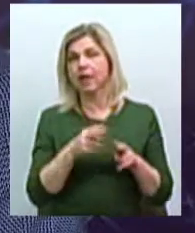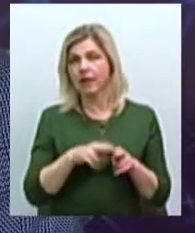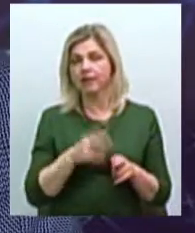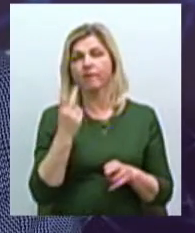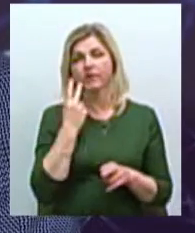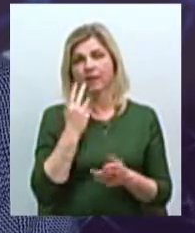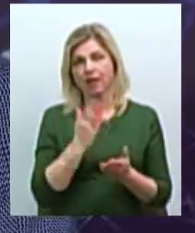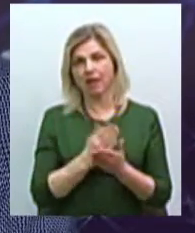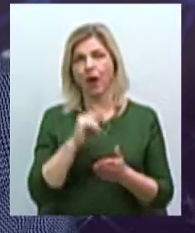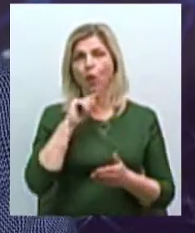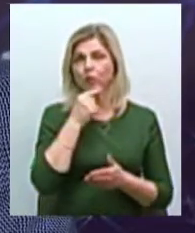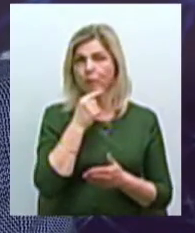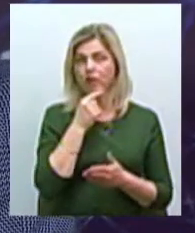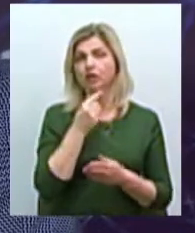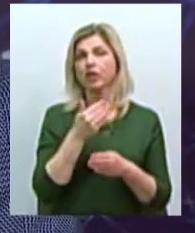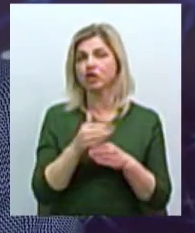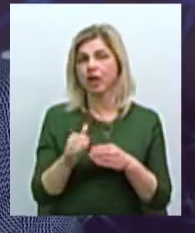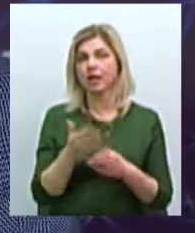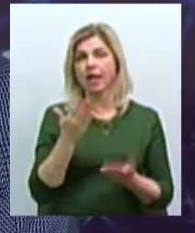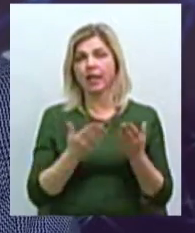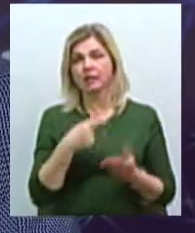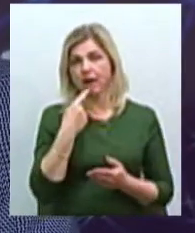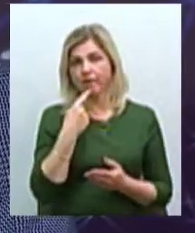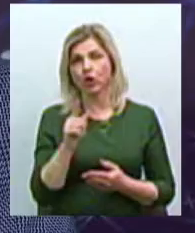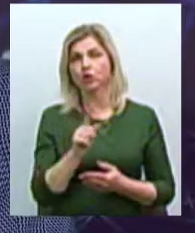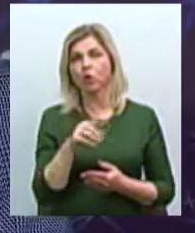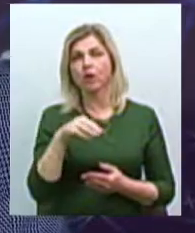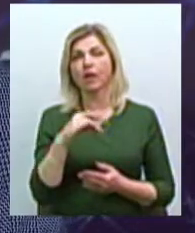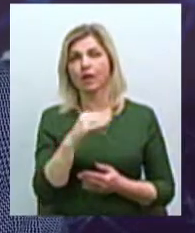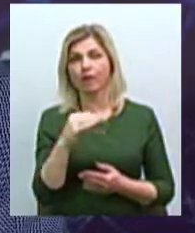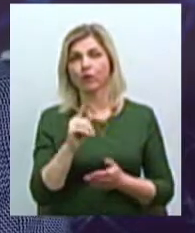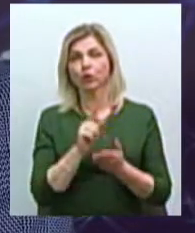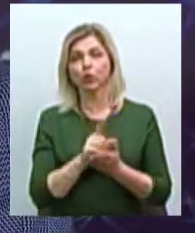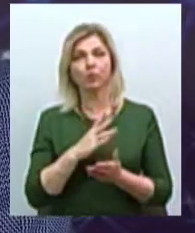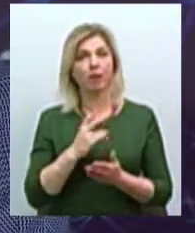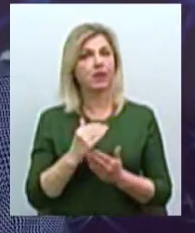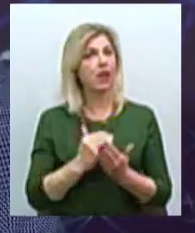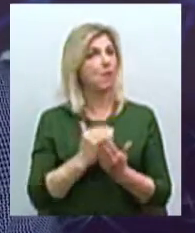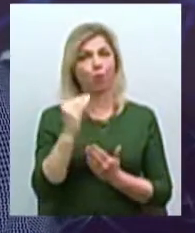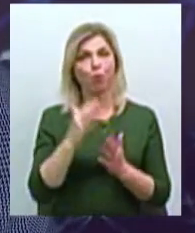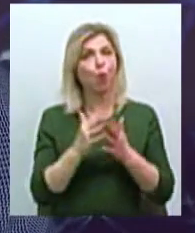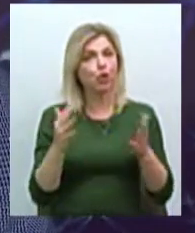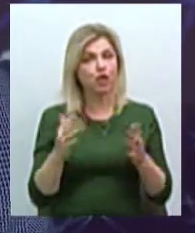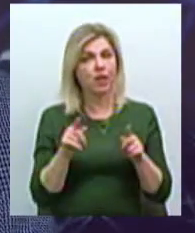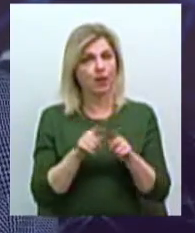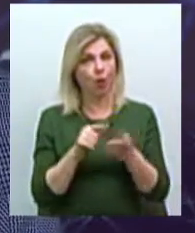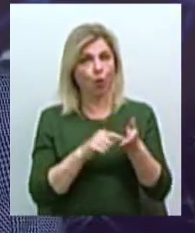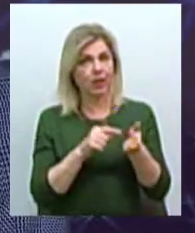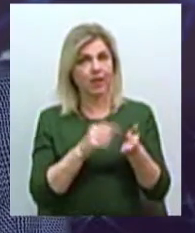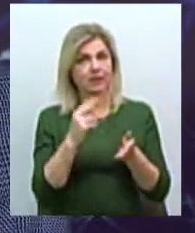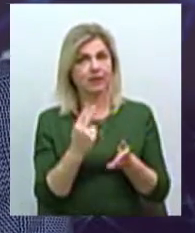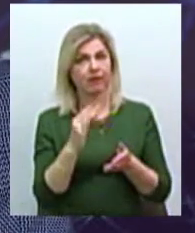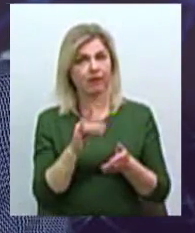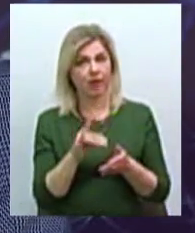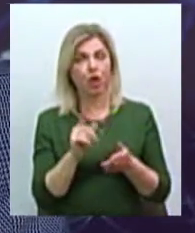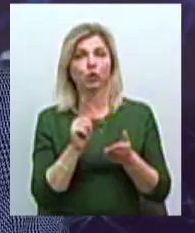экономическая составляющая. И если мы говорим, что тариф должен быть не выше вот этой цифры, тогда мы должны понимать, что реальный обоснованный тариф